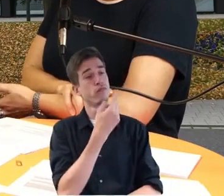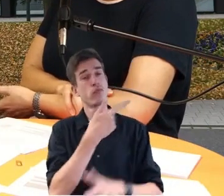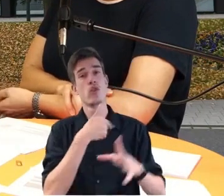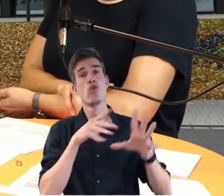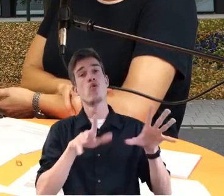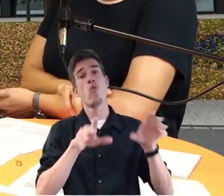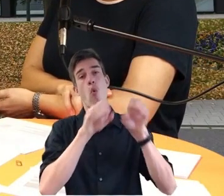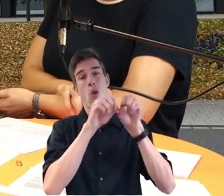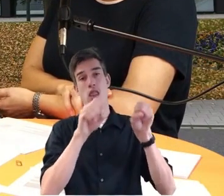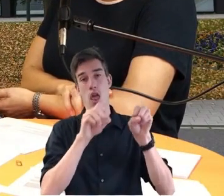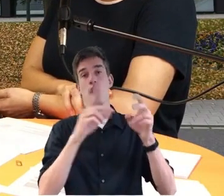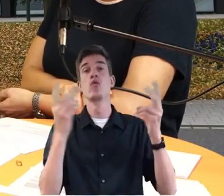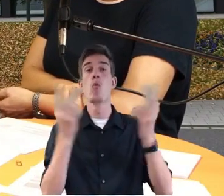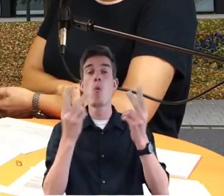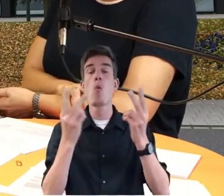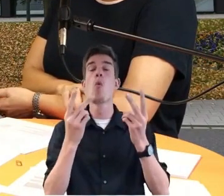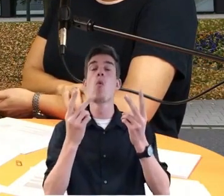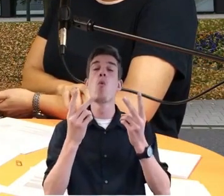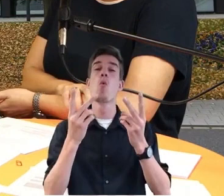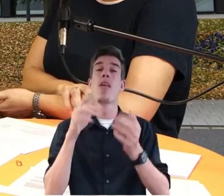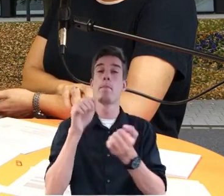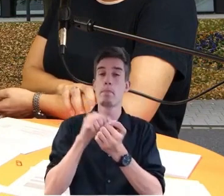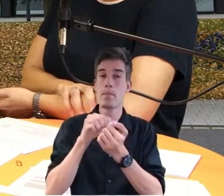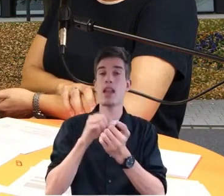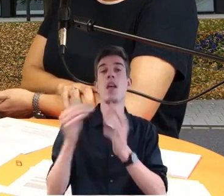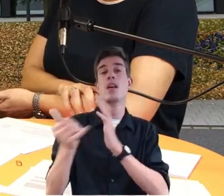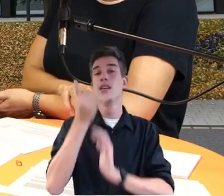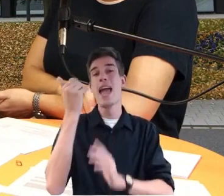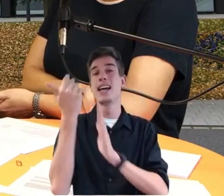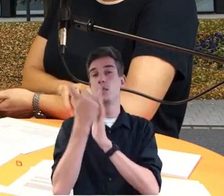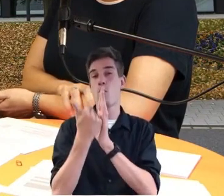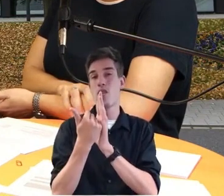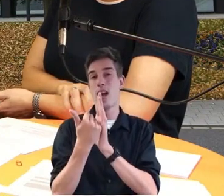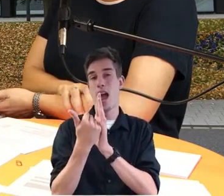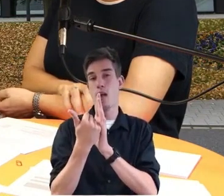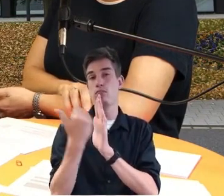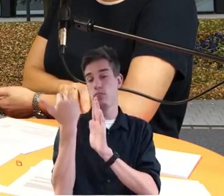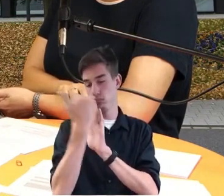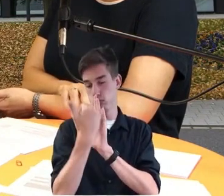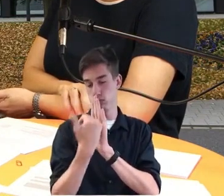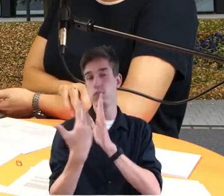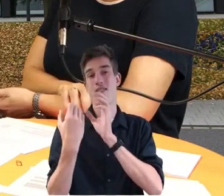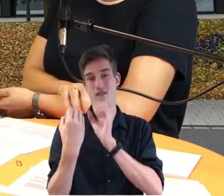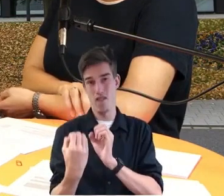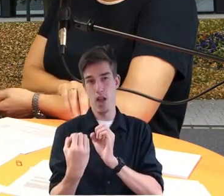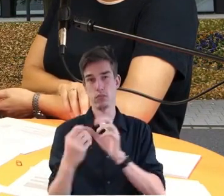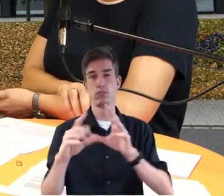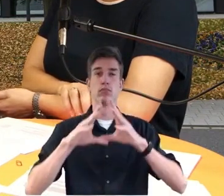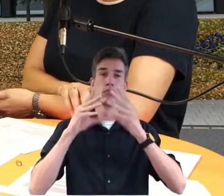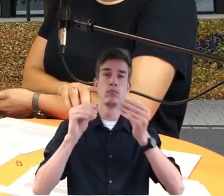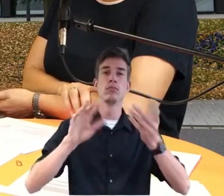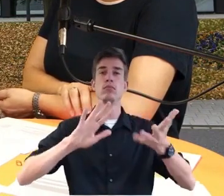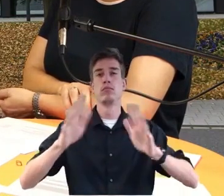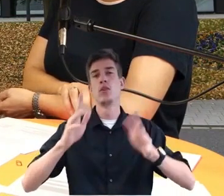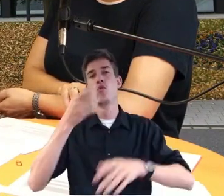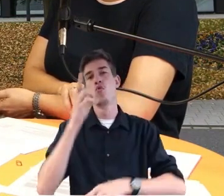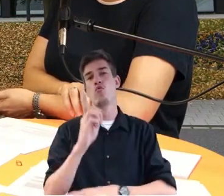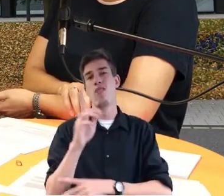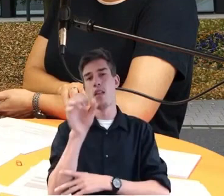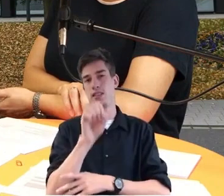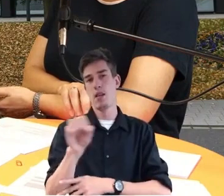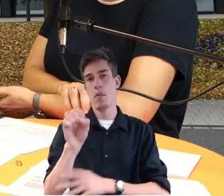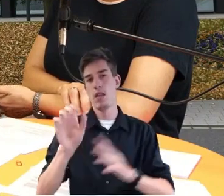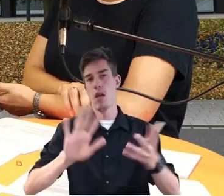in der printversion ein jahresprogramm wo unsere seminarangebote die an die 100 seminare ausgeschrieben sind